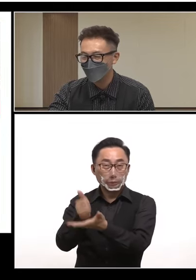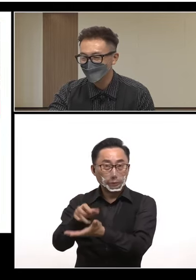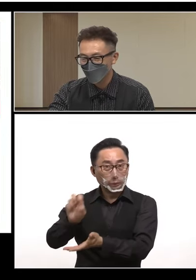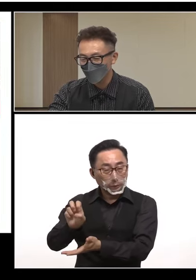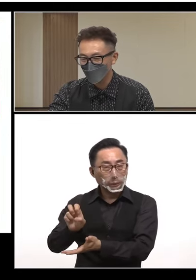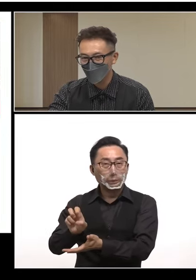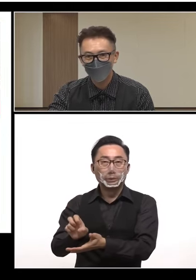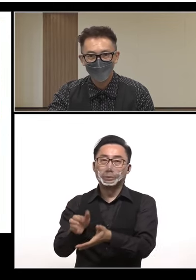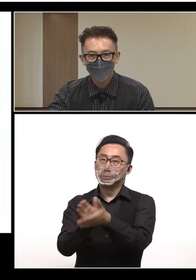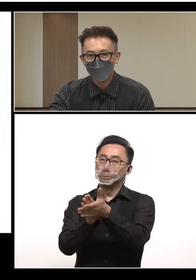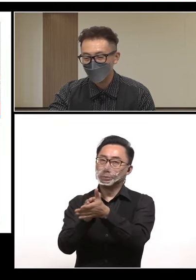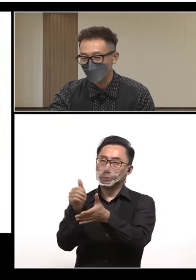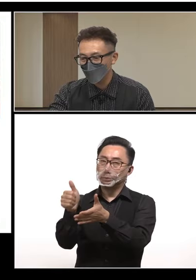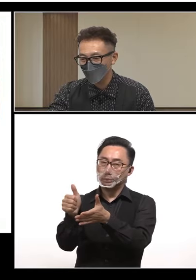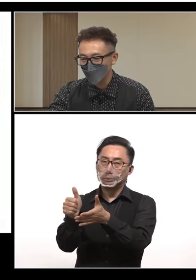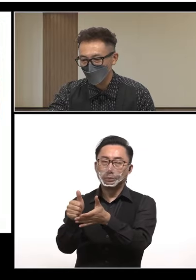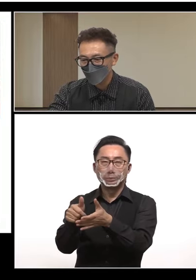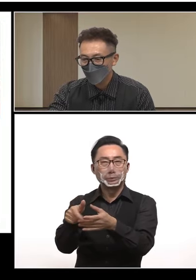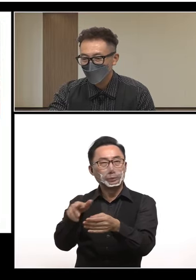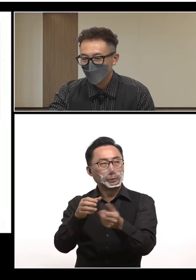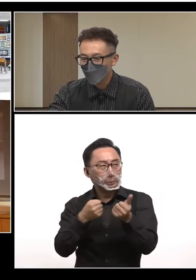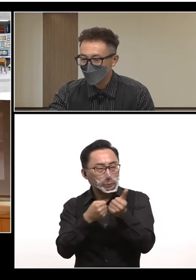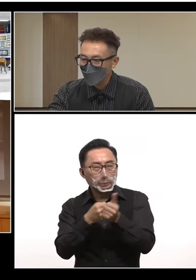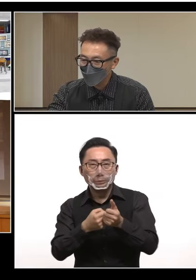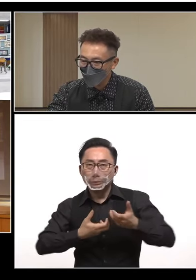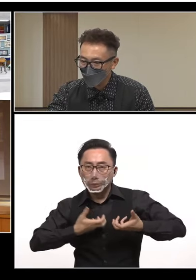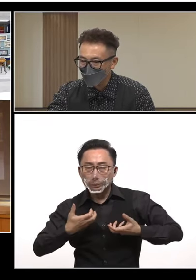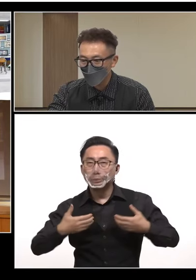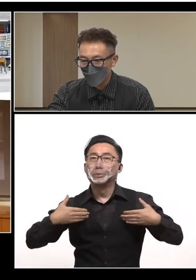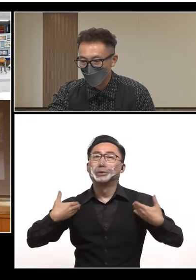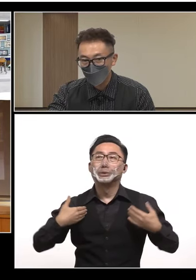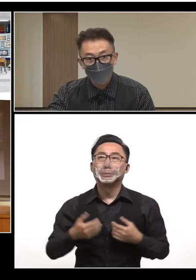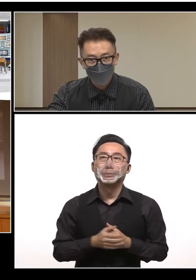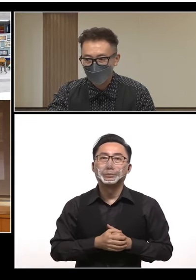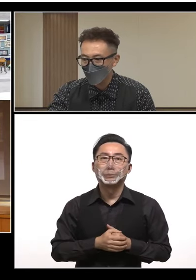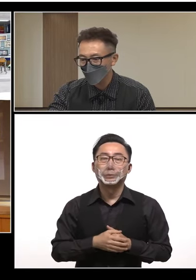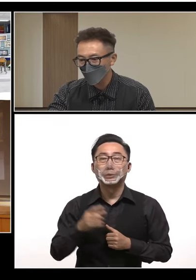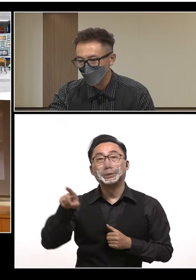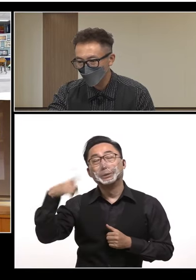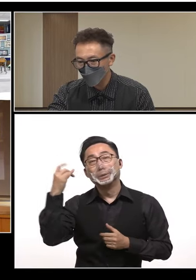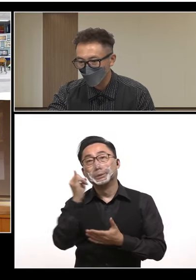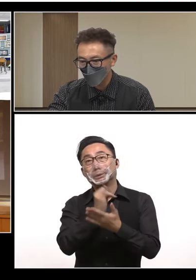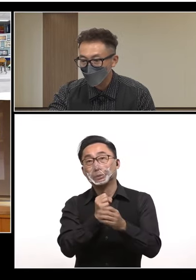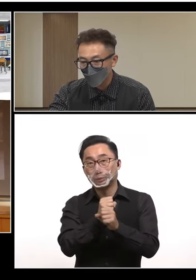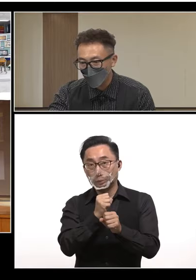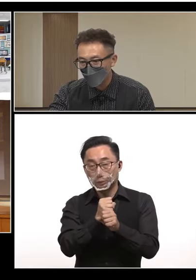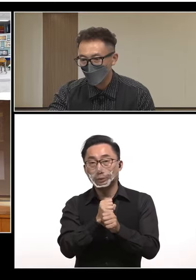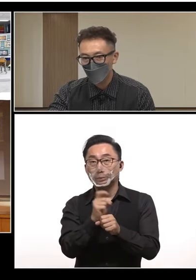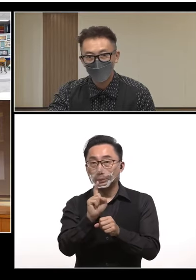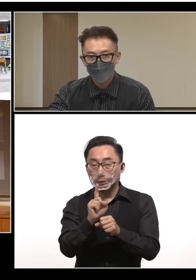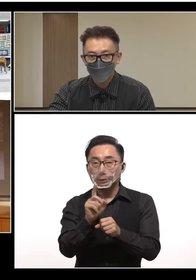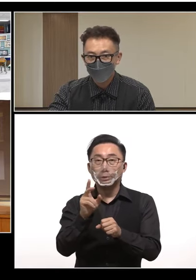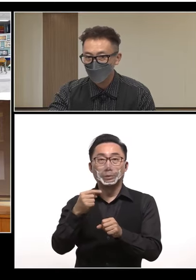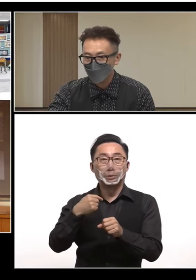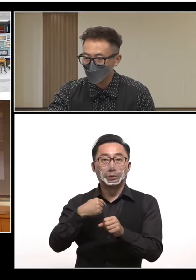咧嚇，咁係好開心啦，班團員。好咁咧，其實我仲有其他嘅藝術工作都會做啦，咁